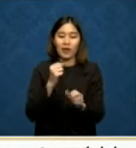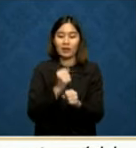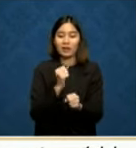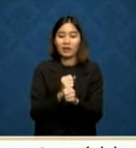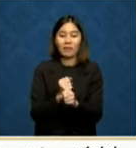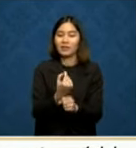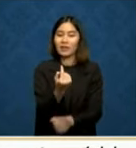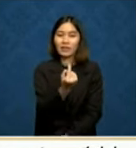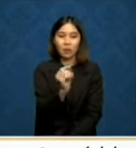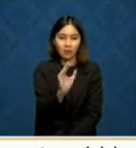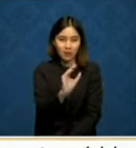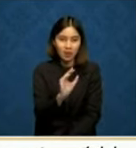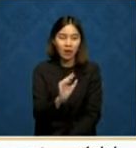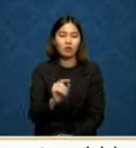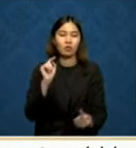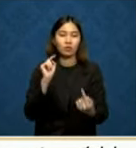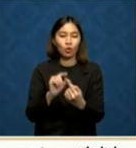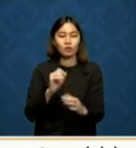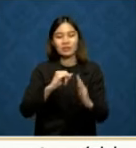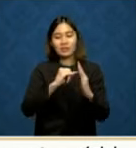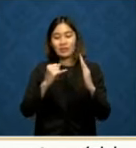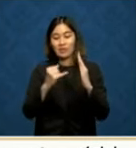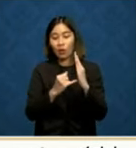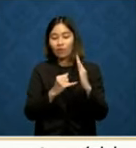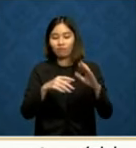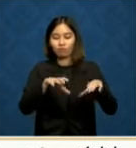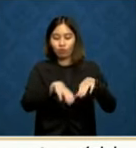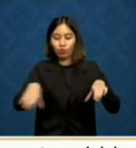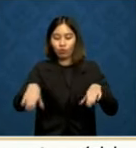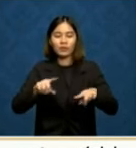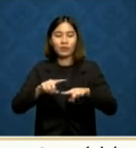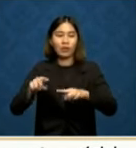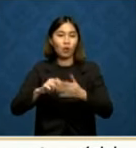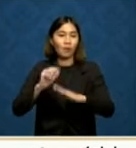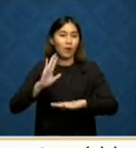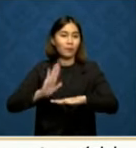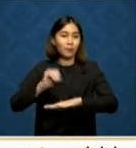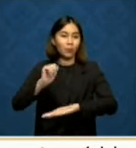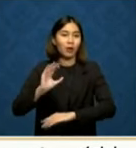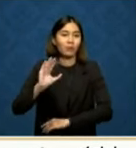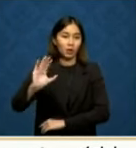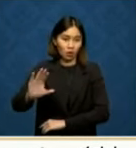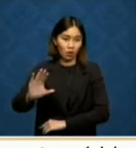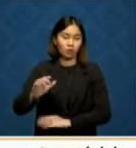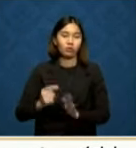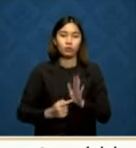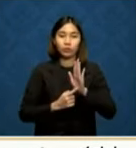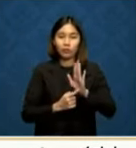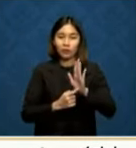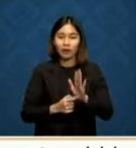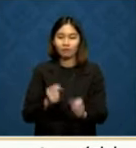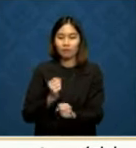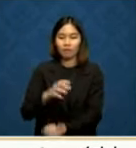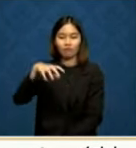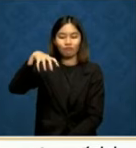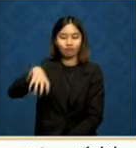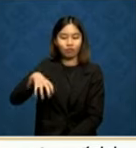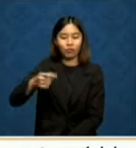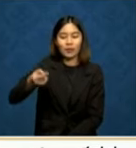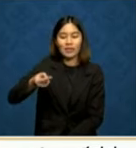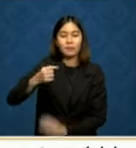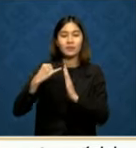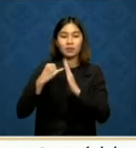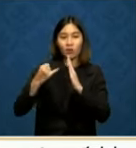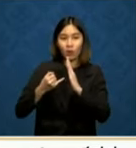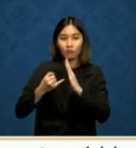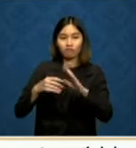เพรนั้นกค Scout ขึ้นขอยู่กับสักรยภาพขององคกรอย่เช่นคุจะเปหนวยประจำจงหวได้ อย่างน้